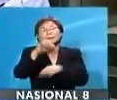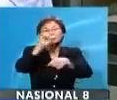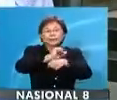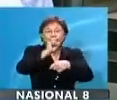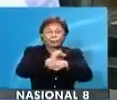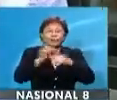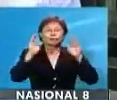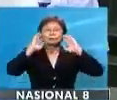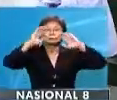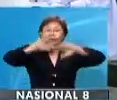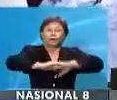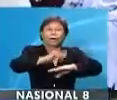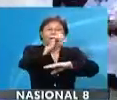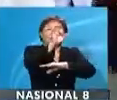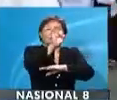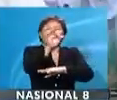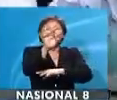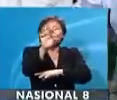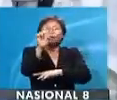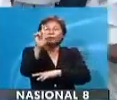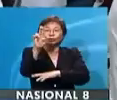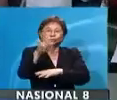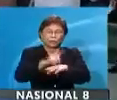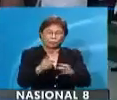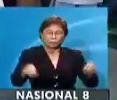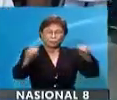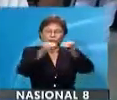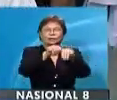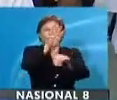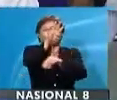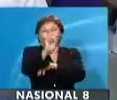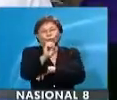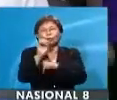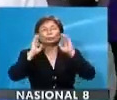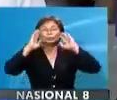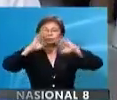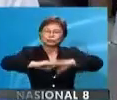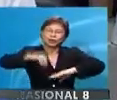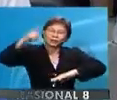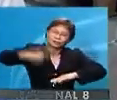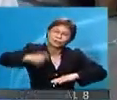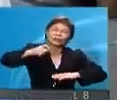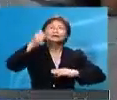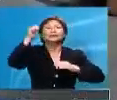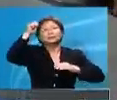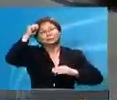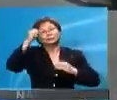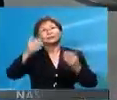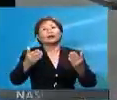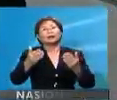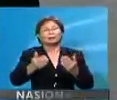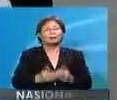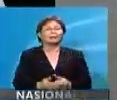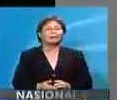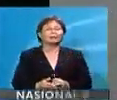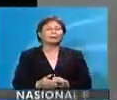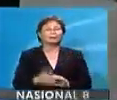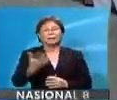mengerjakan solat fardu di masjidku selama 40 waktu solat, insyaAllah akan dihindarkan dari api neraka.